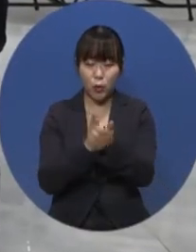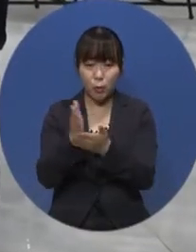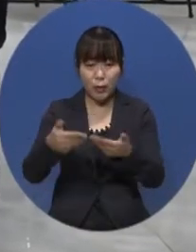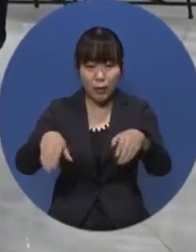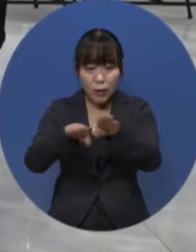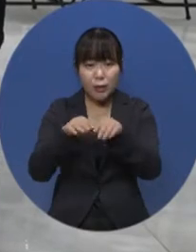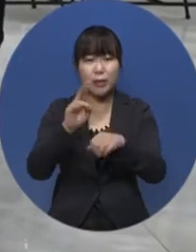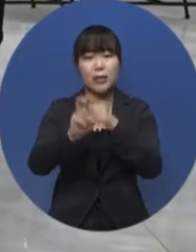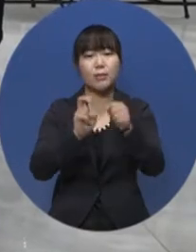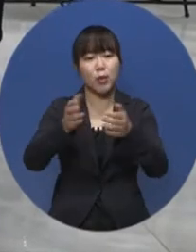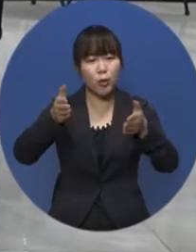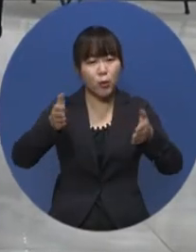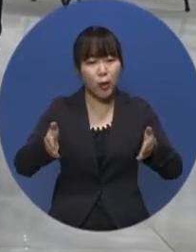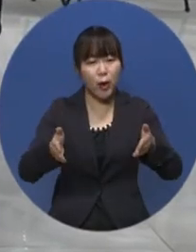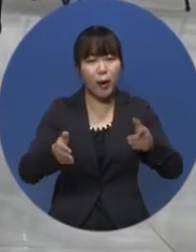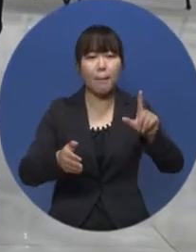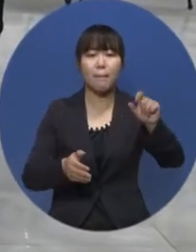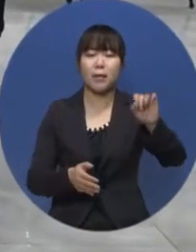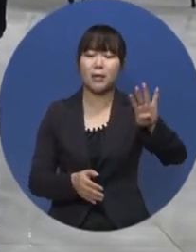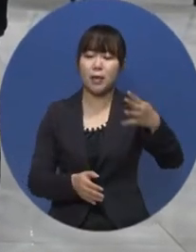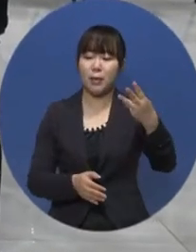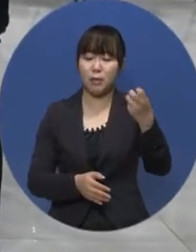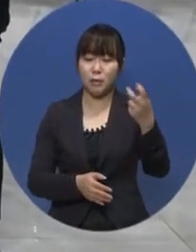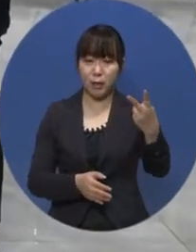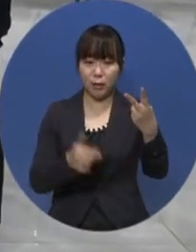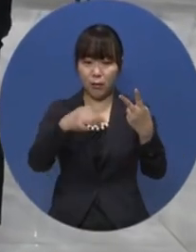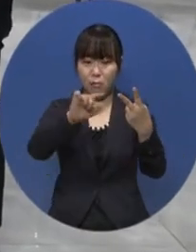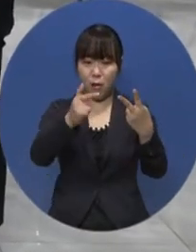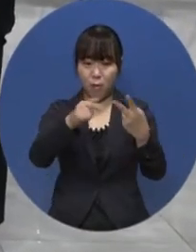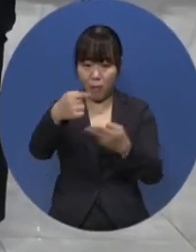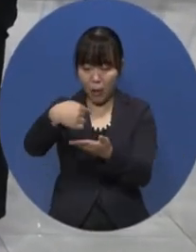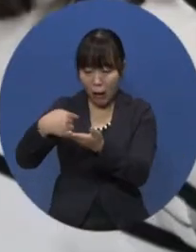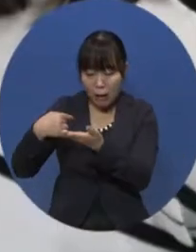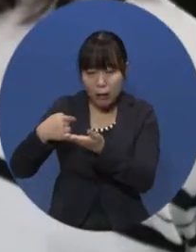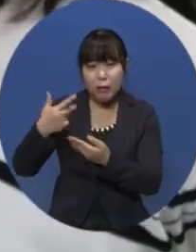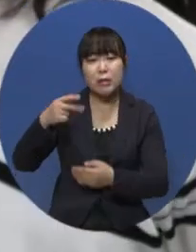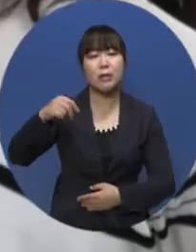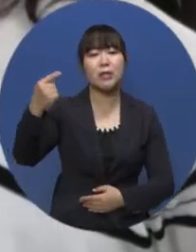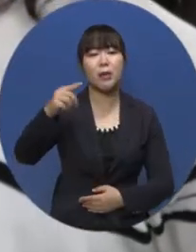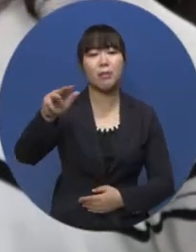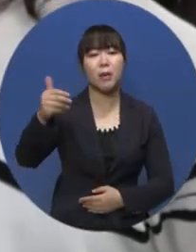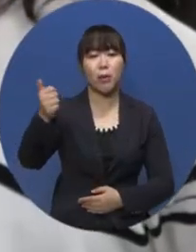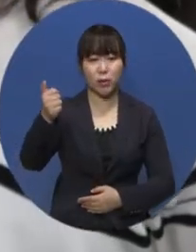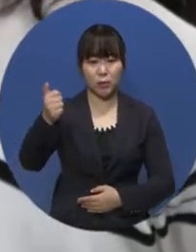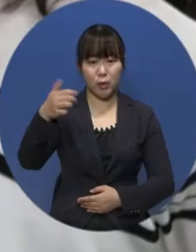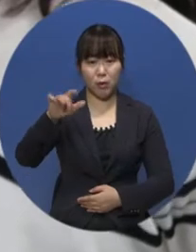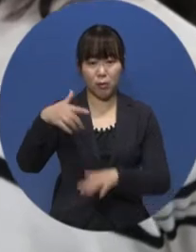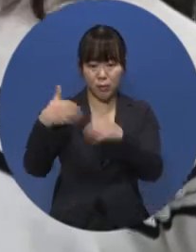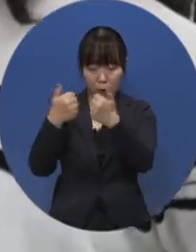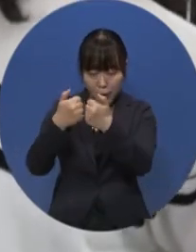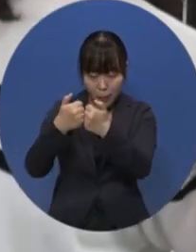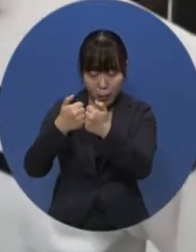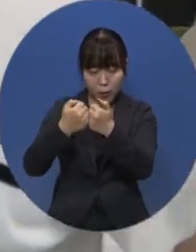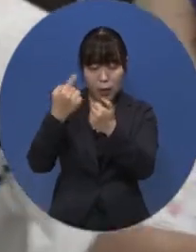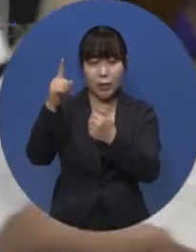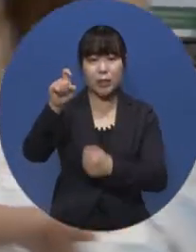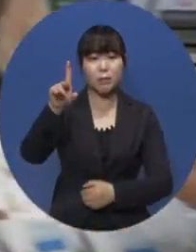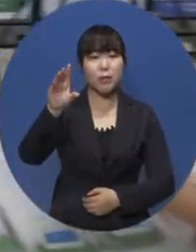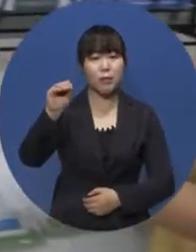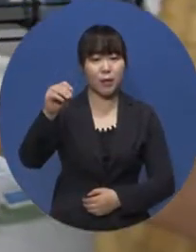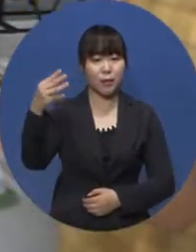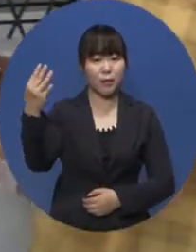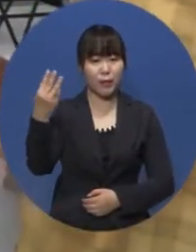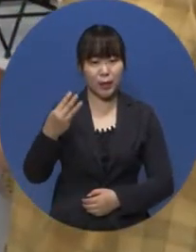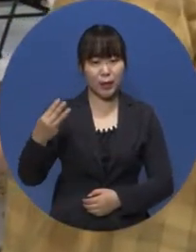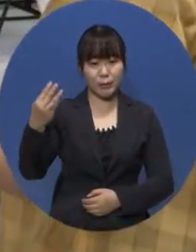만 432건을 접수해서 7만 1,850건을 상담하고 11만